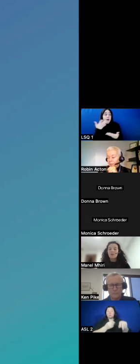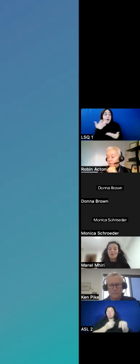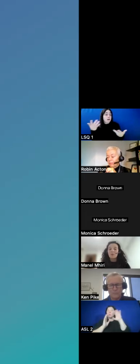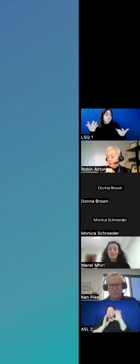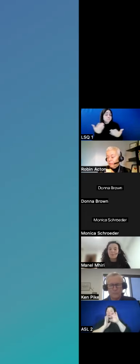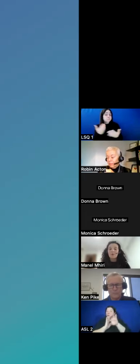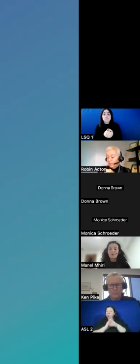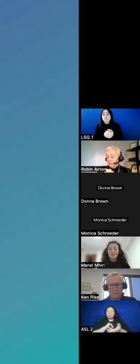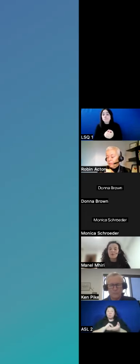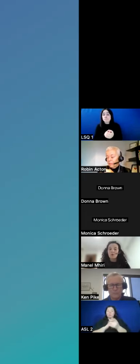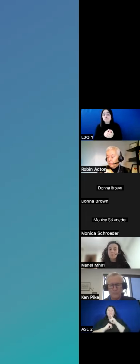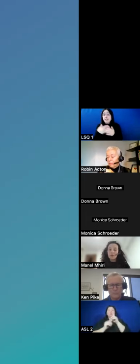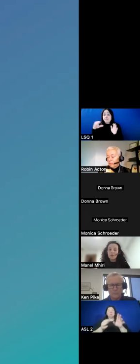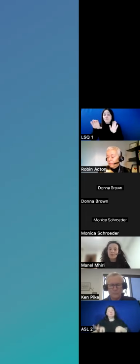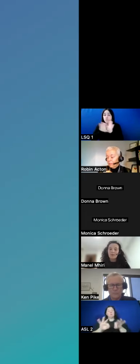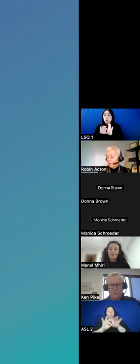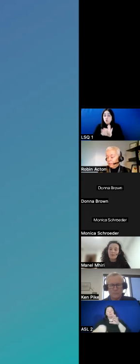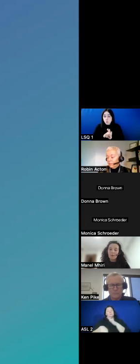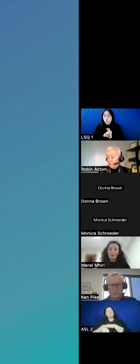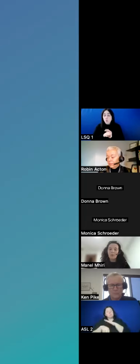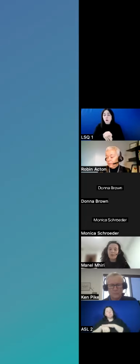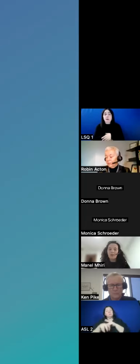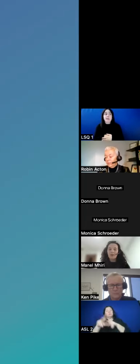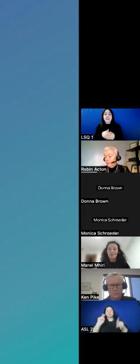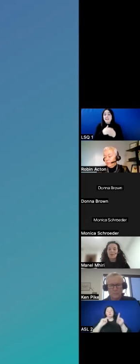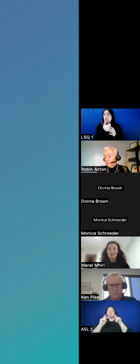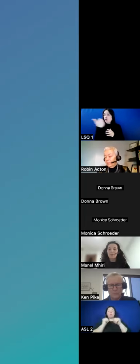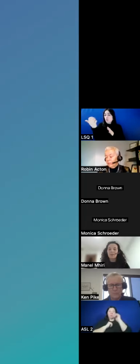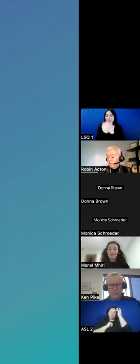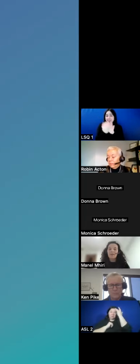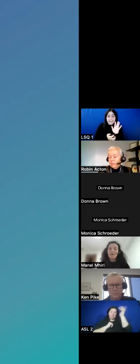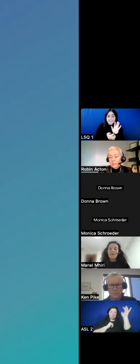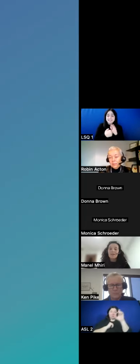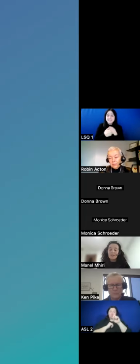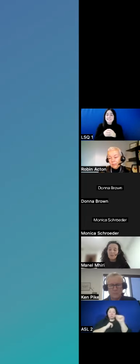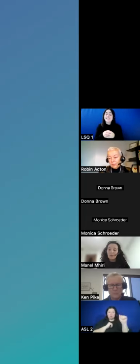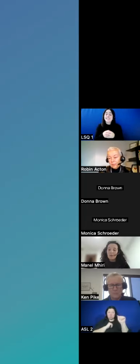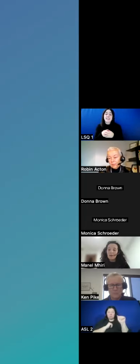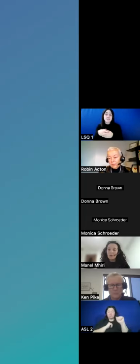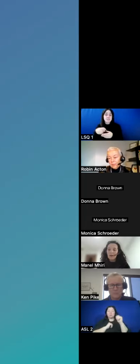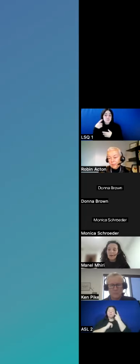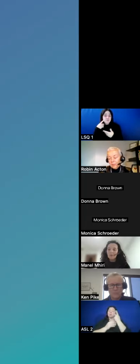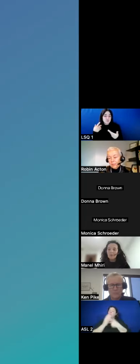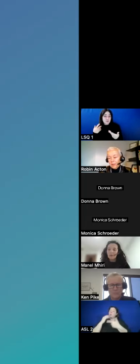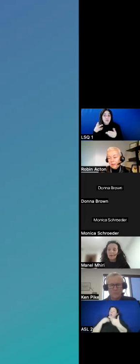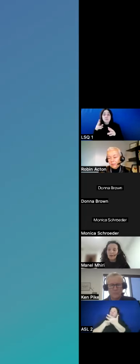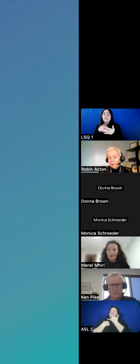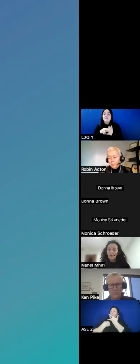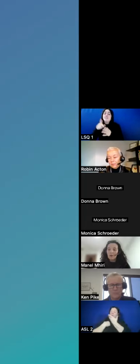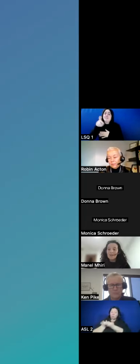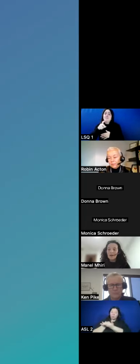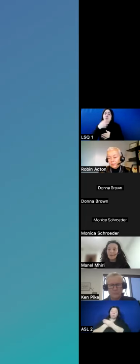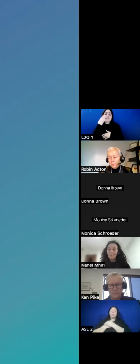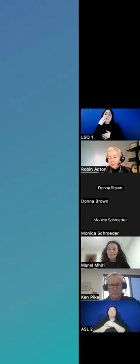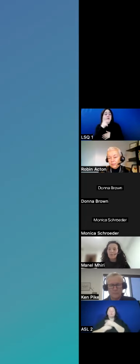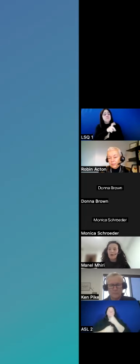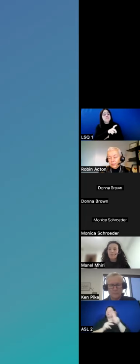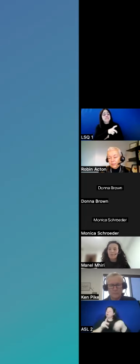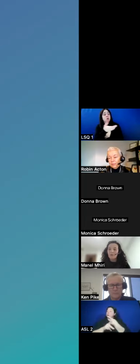peut-être des photos, des textes, des sons. Donc, il est vraiment important de consulter les personnes ayant des déficiences